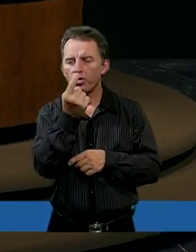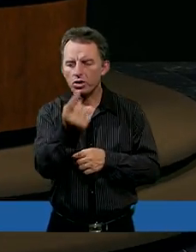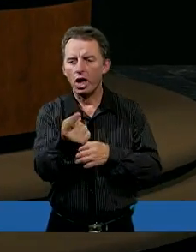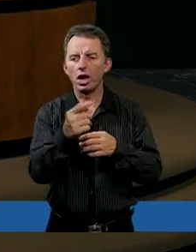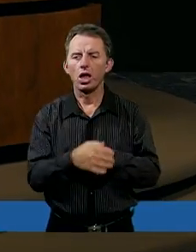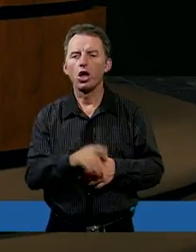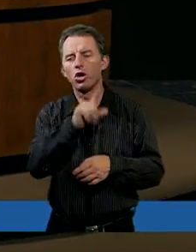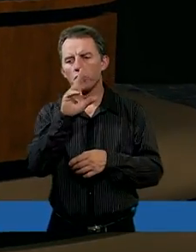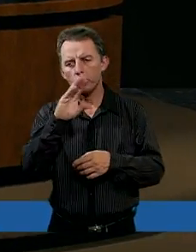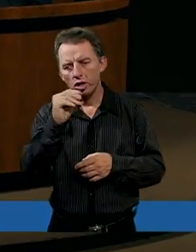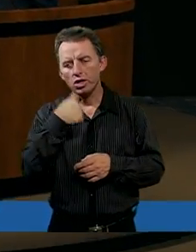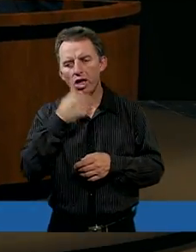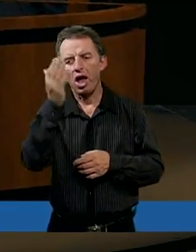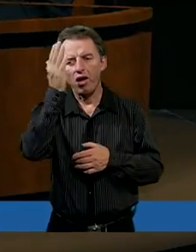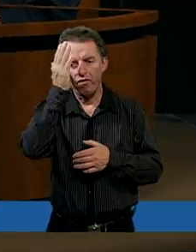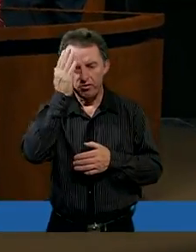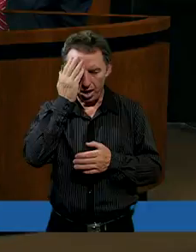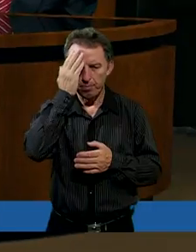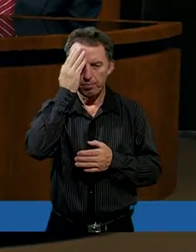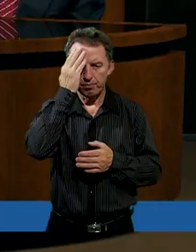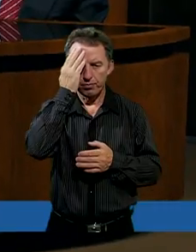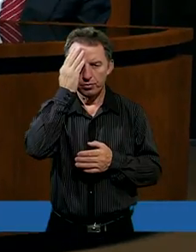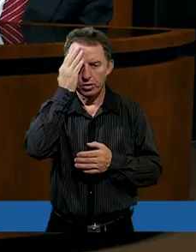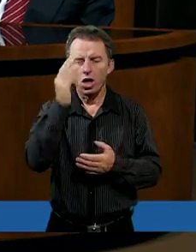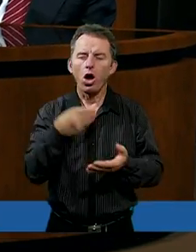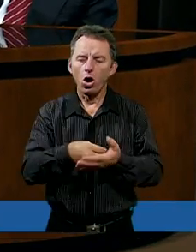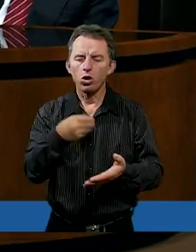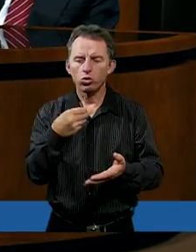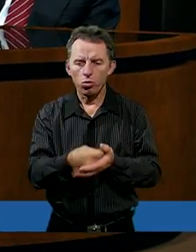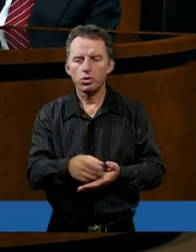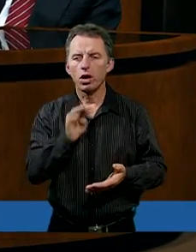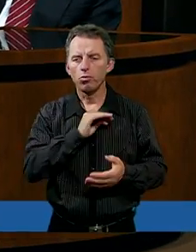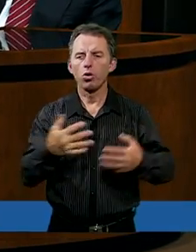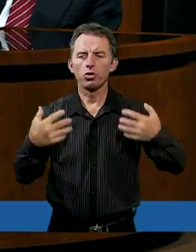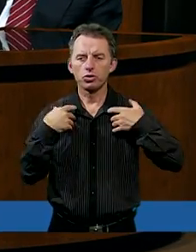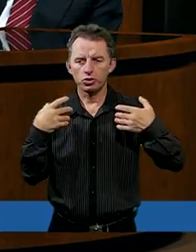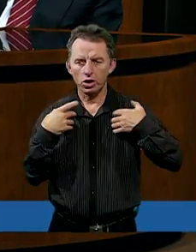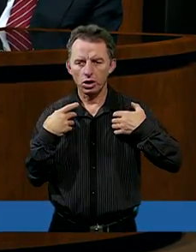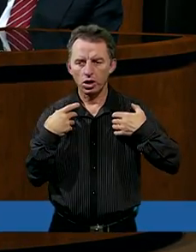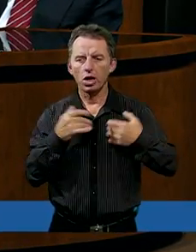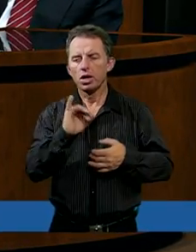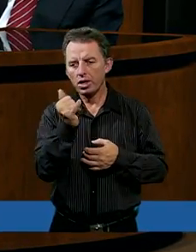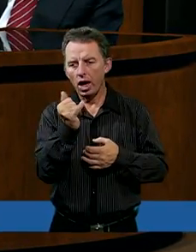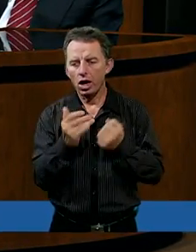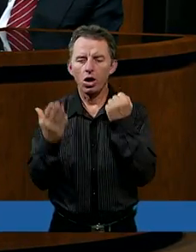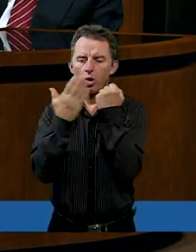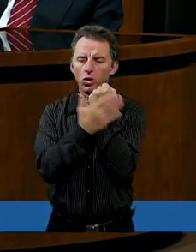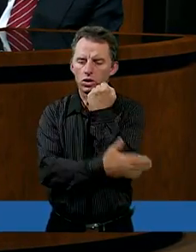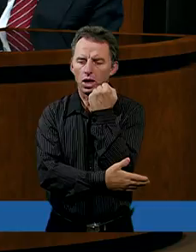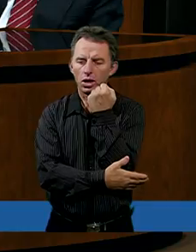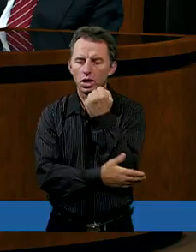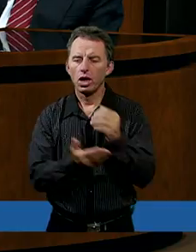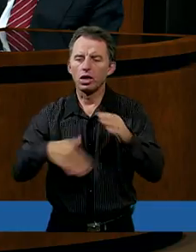powiedziane, że ja wiem, że odkupiciel mój żyje i jako ostatni